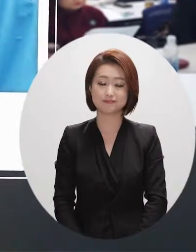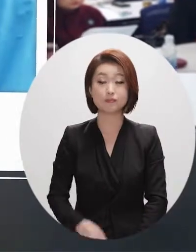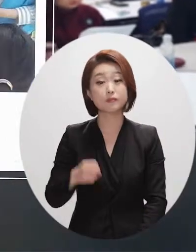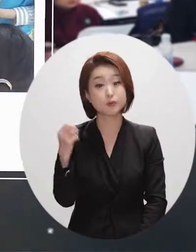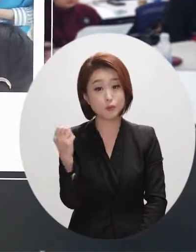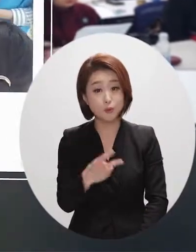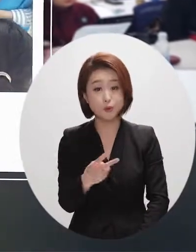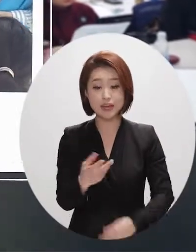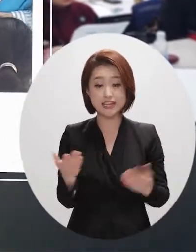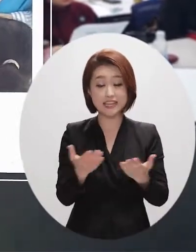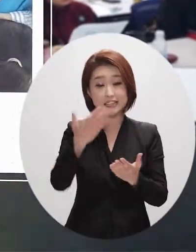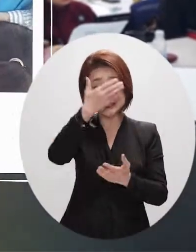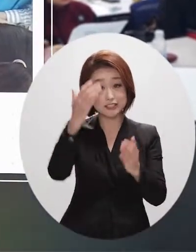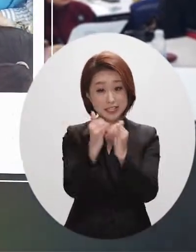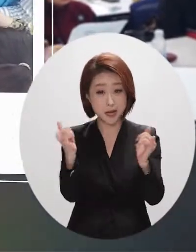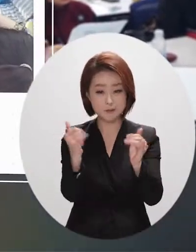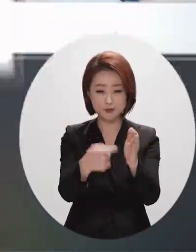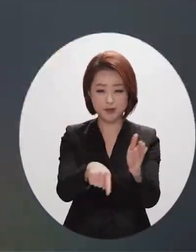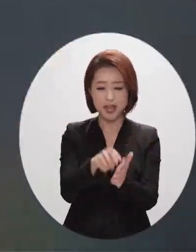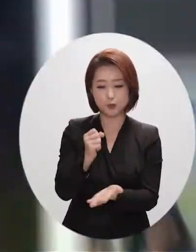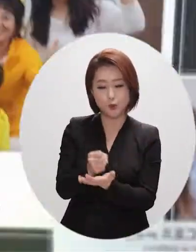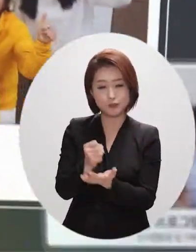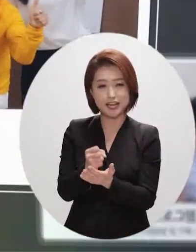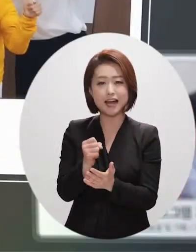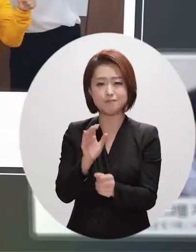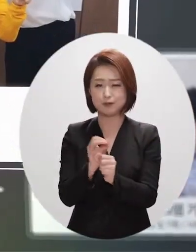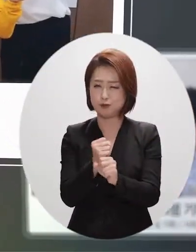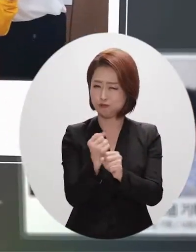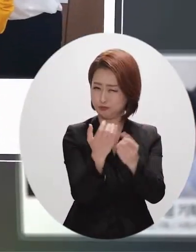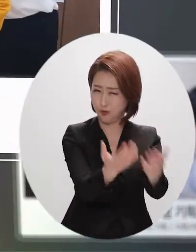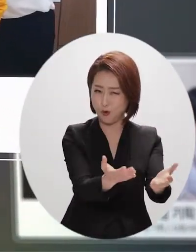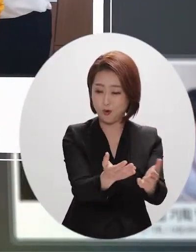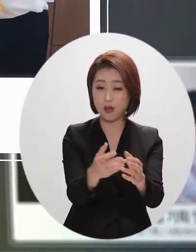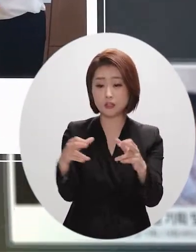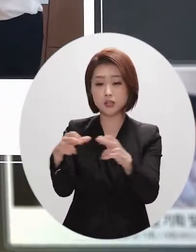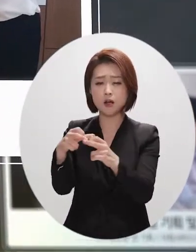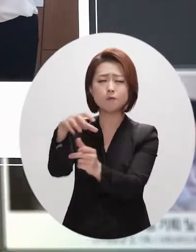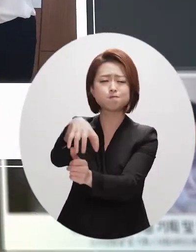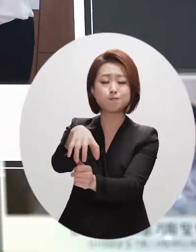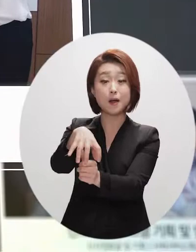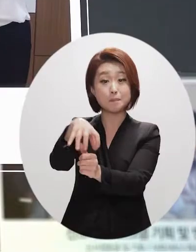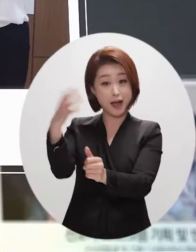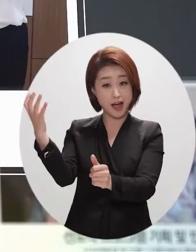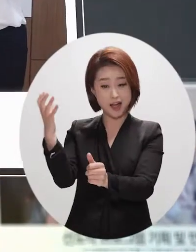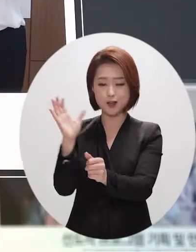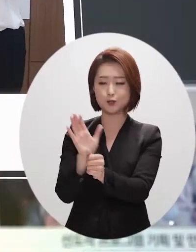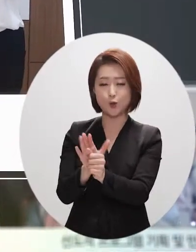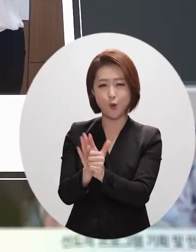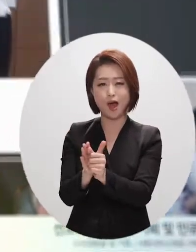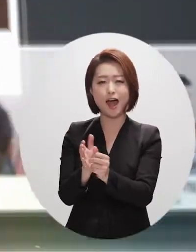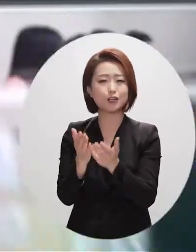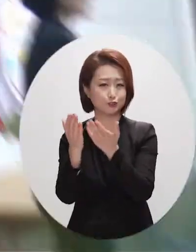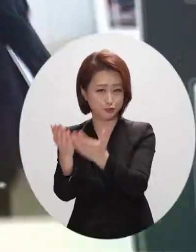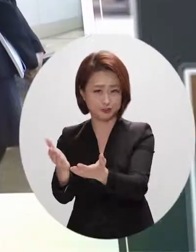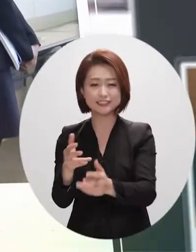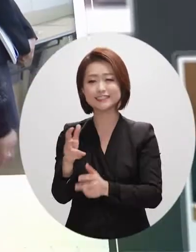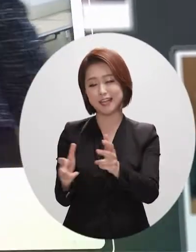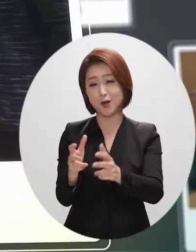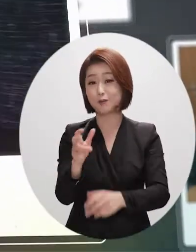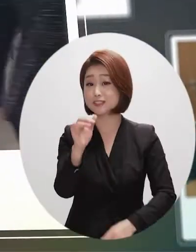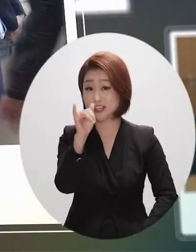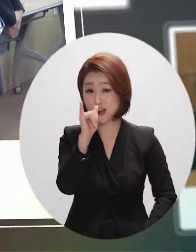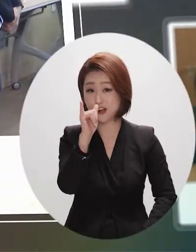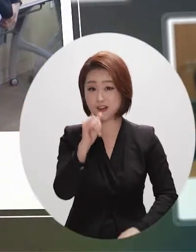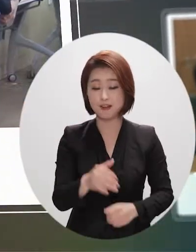또한 일하는 청년을 위한 청년통장과 장애인의 탈시설 자립을 지원하는 장애인 전환 서비스